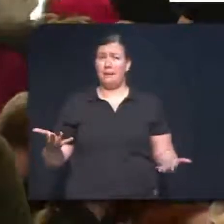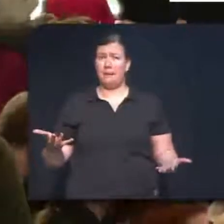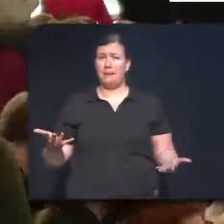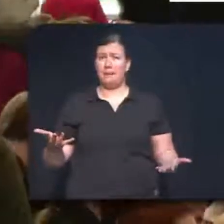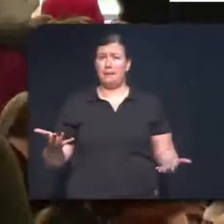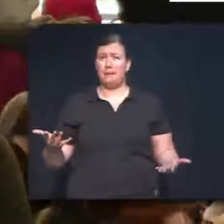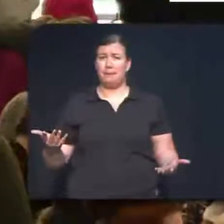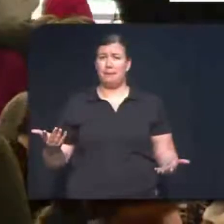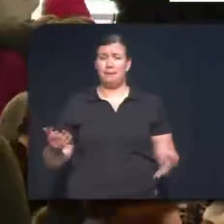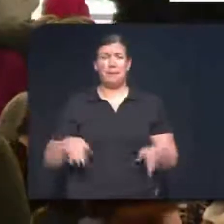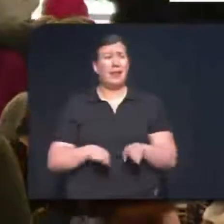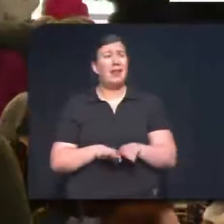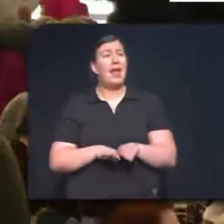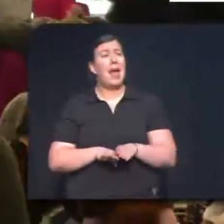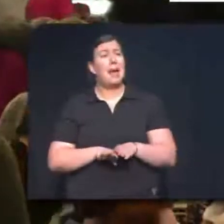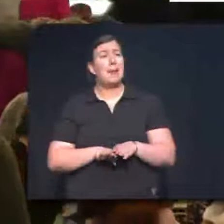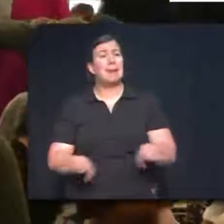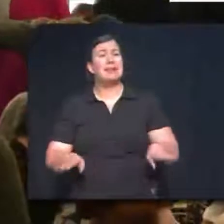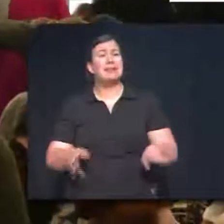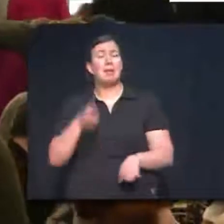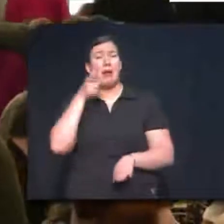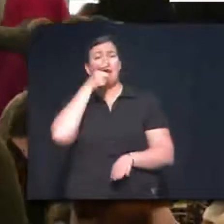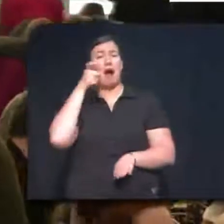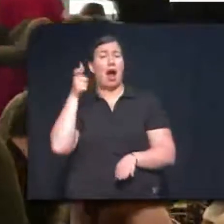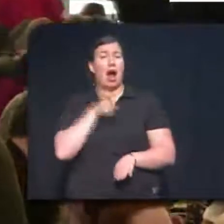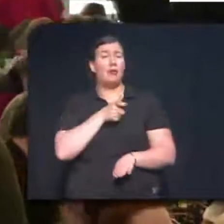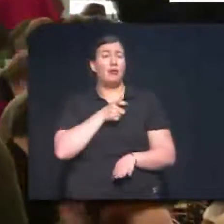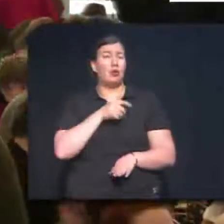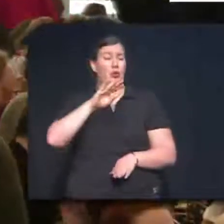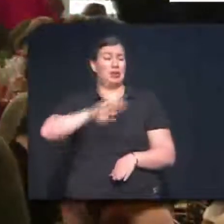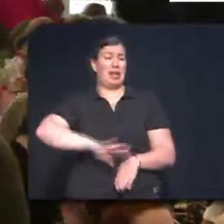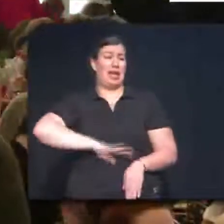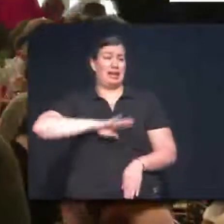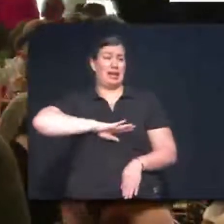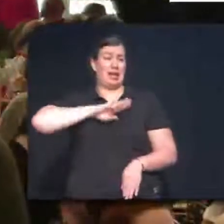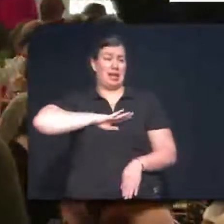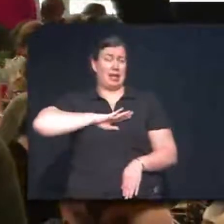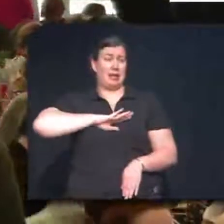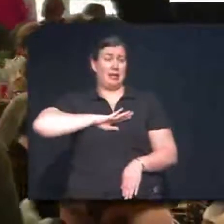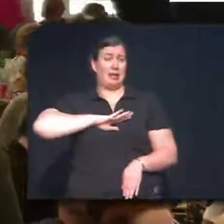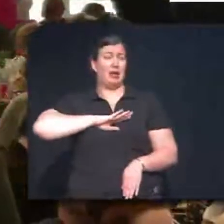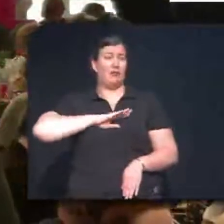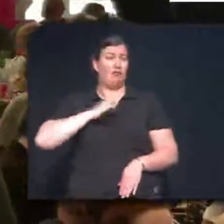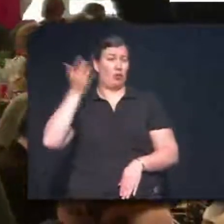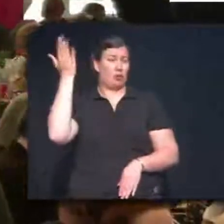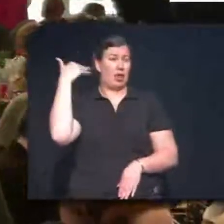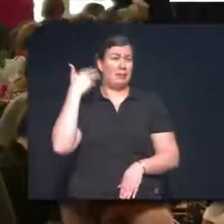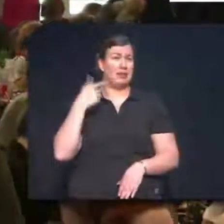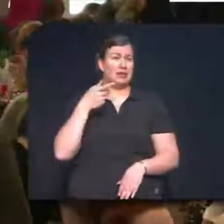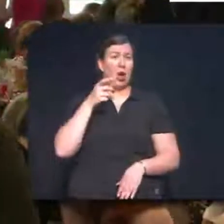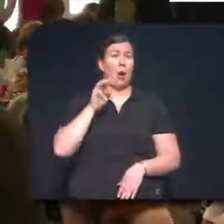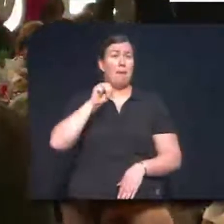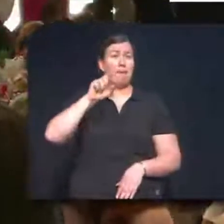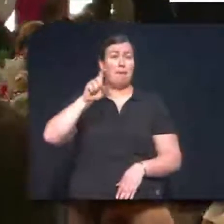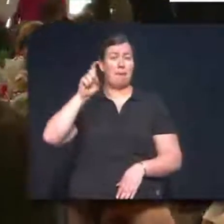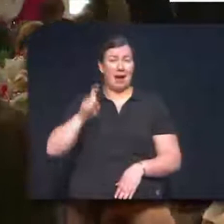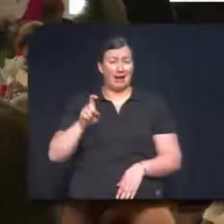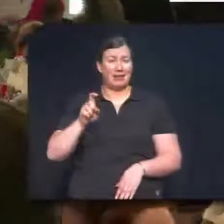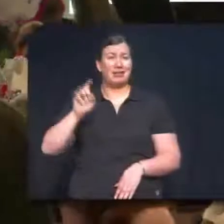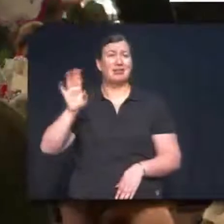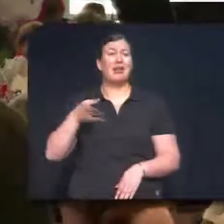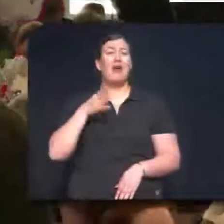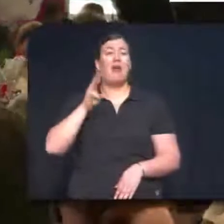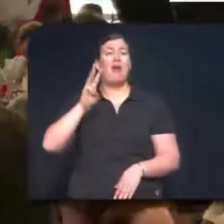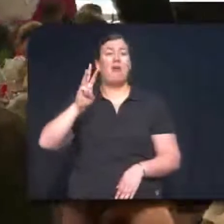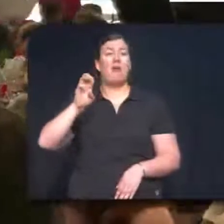nach dem Prinzip der Verantwortungsethik die unter anderem von Max Weber in seinem Buch Politik als Beruf